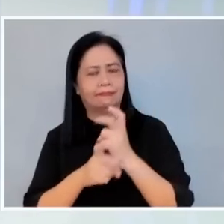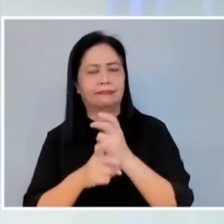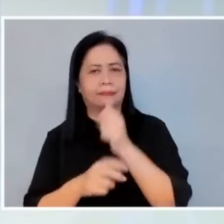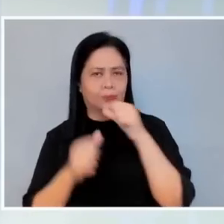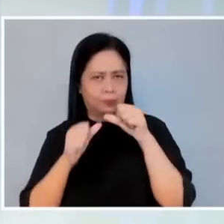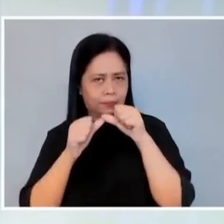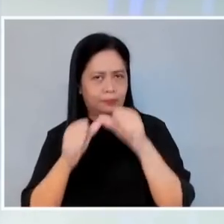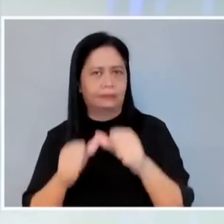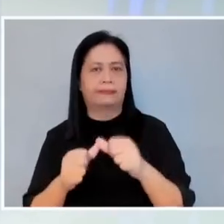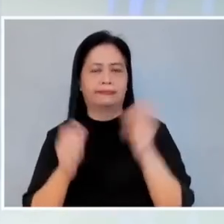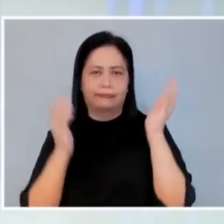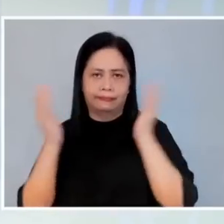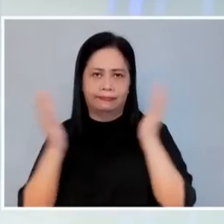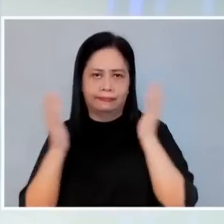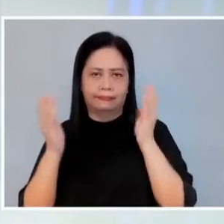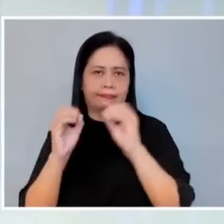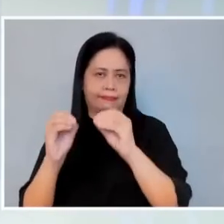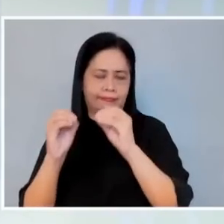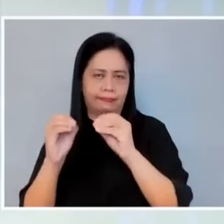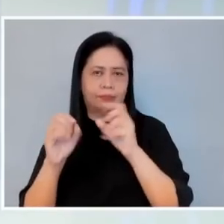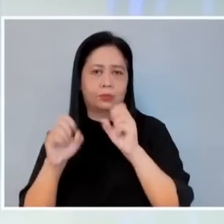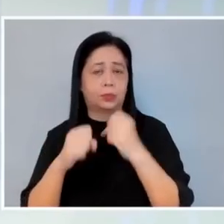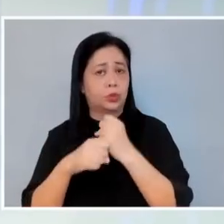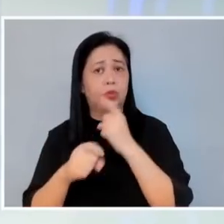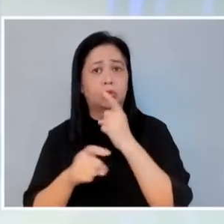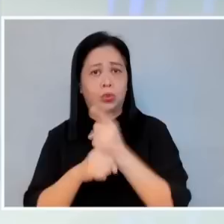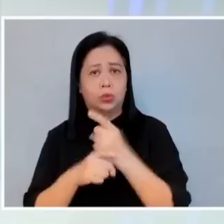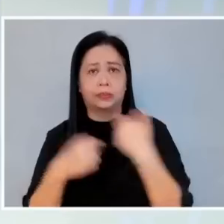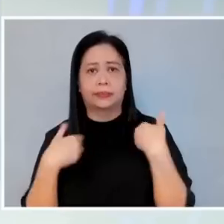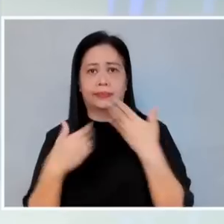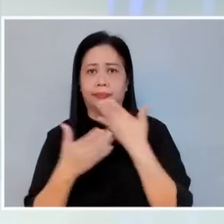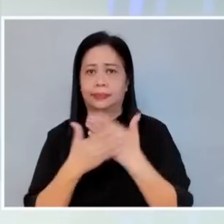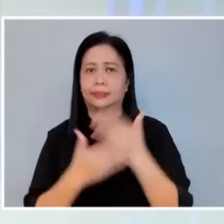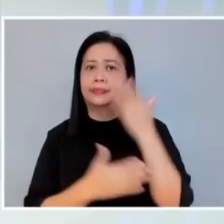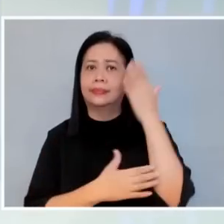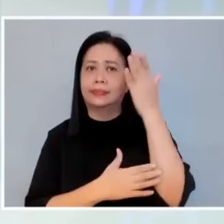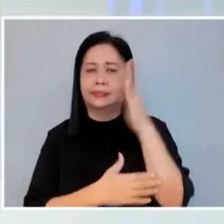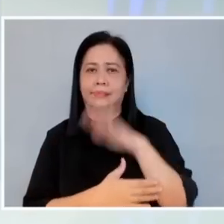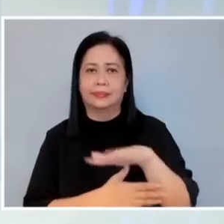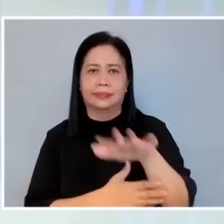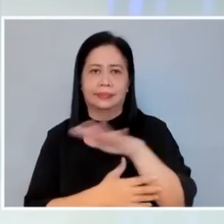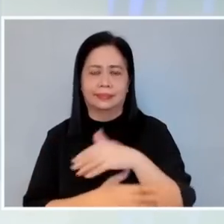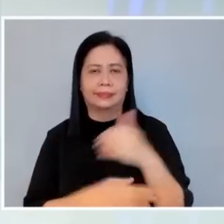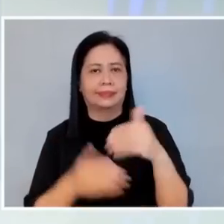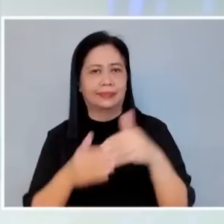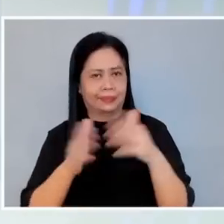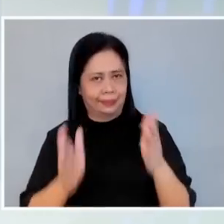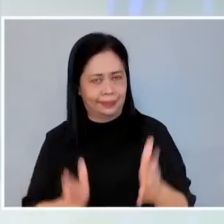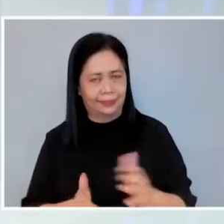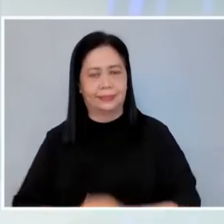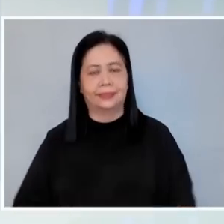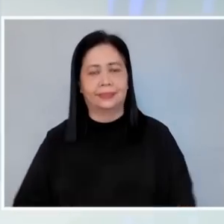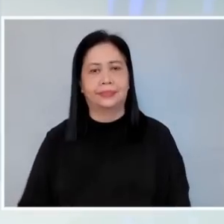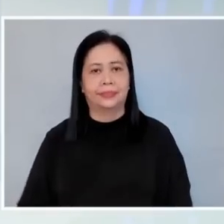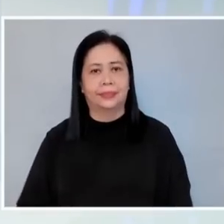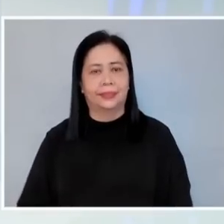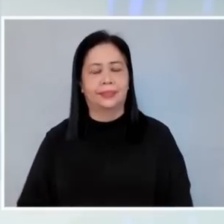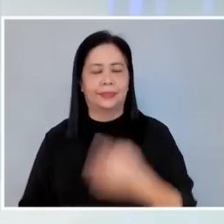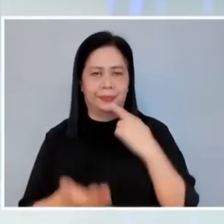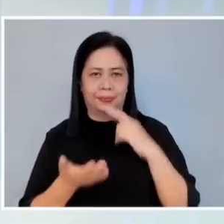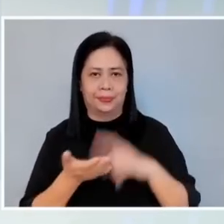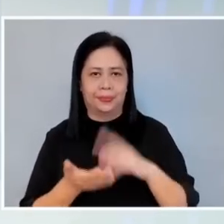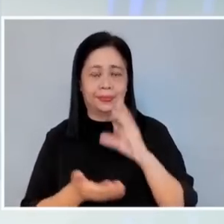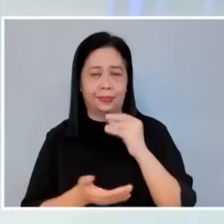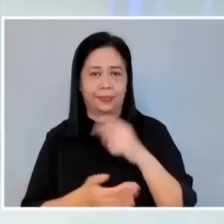pa rin nagsisilbi para masigurong may magandang kinabukasan ang ating mga estudyante. Nagpapatrol